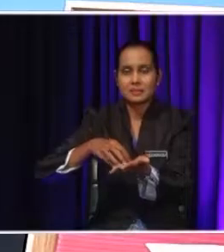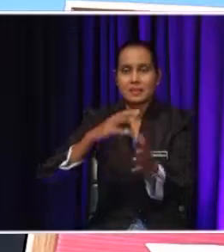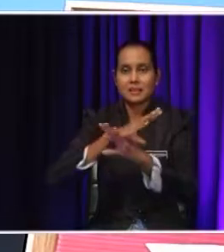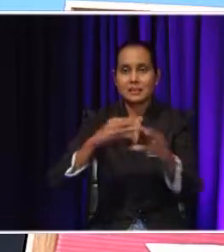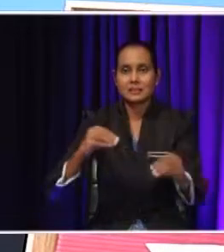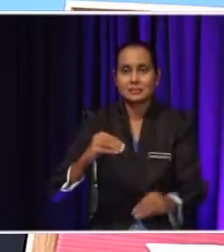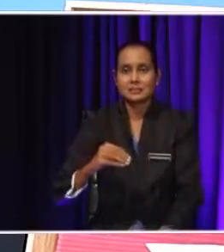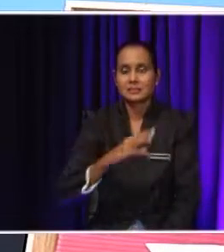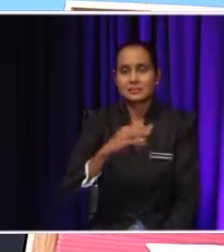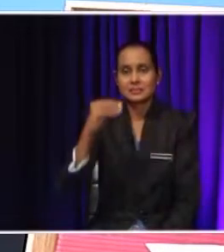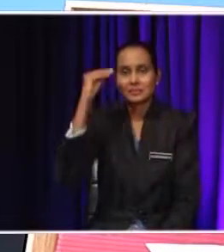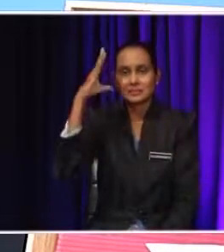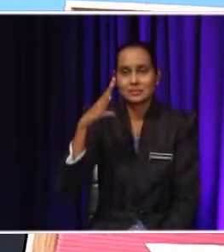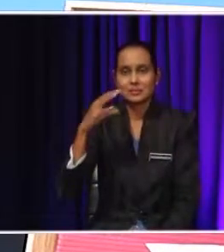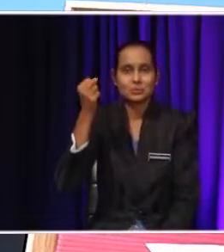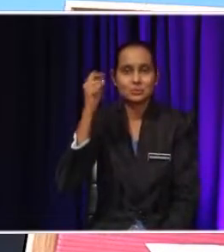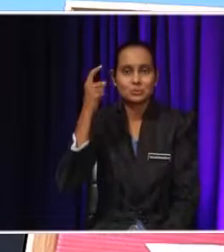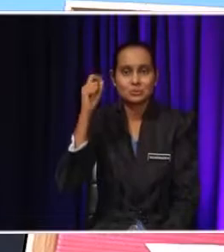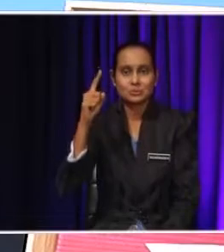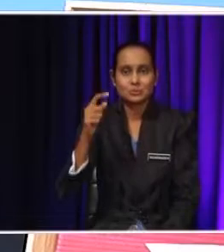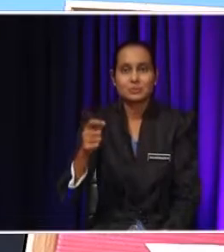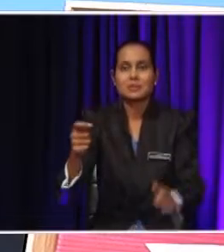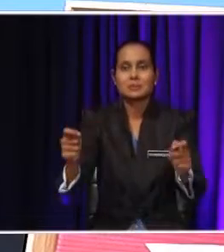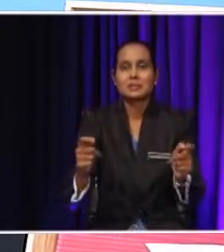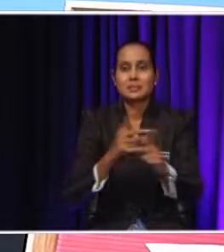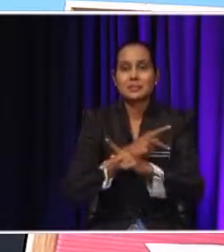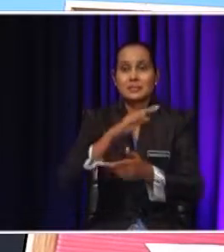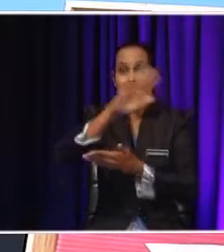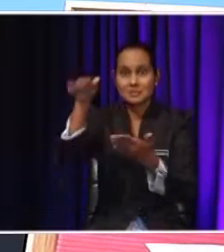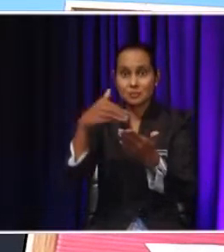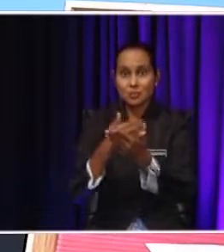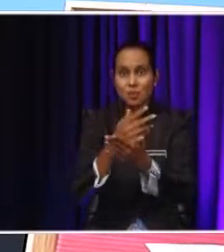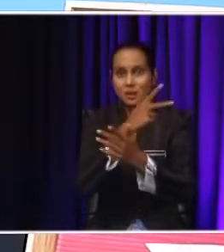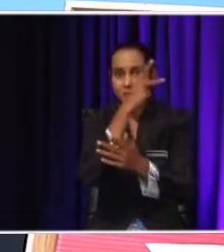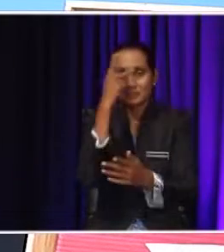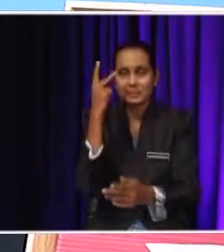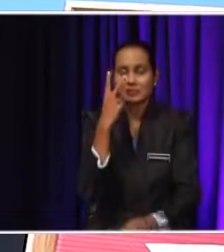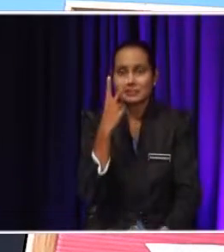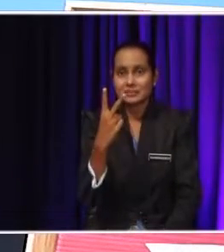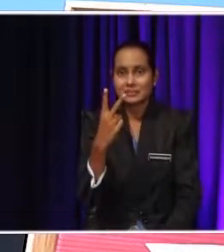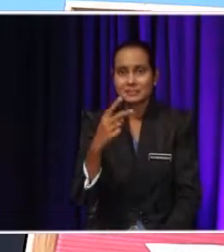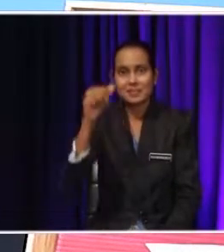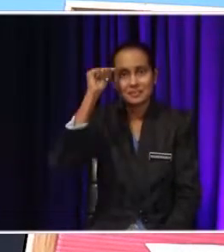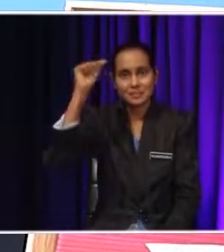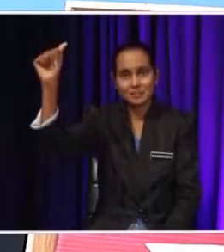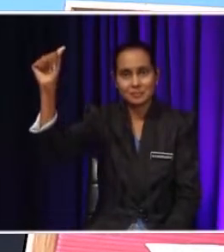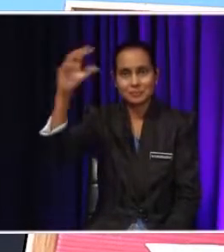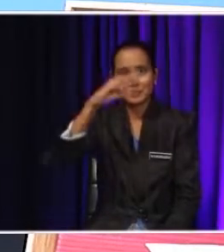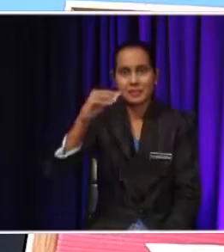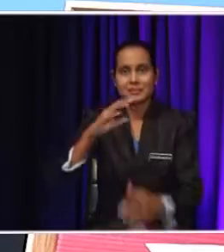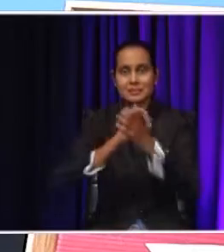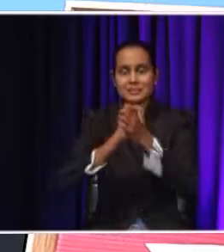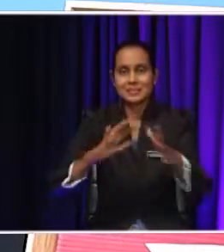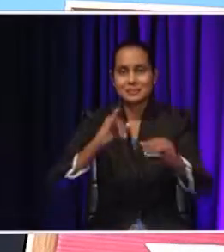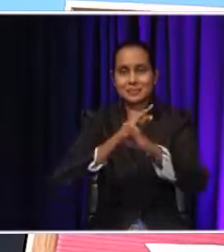juga terima kasih kepada anda semua keren yang menonton sehingga kita berjumpa lagi ya assalamualaikum dan salam sejahtera